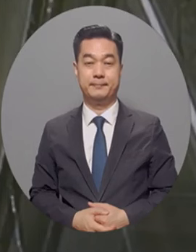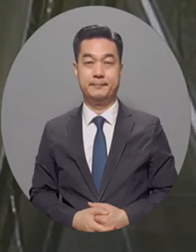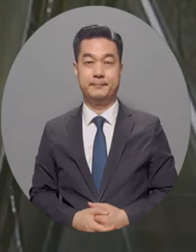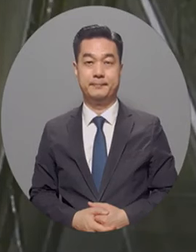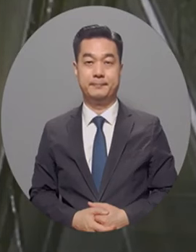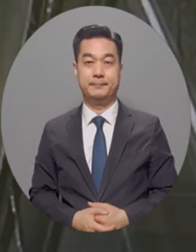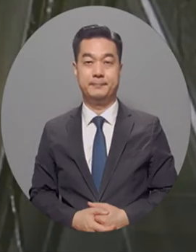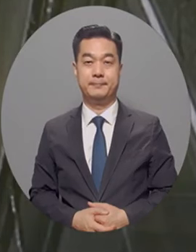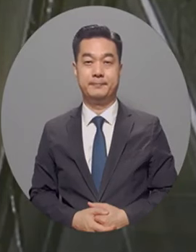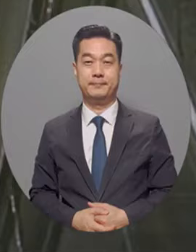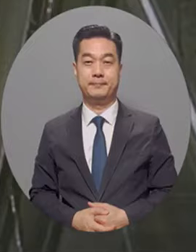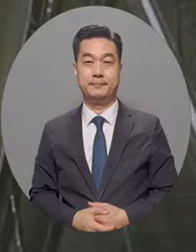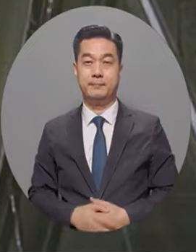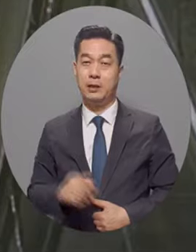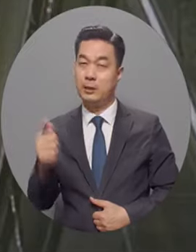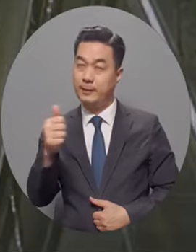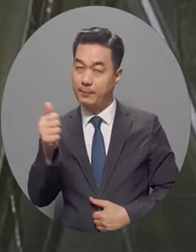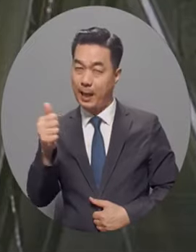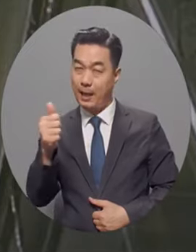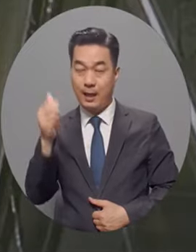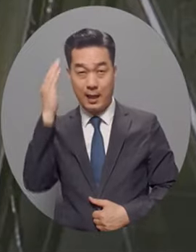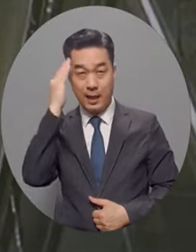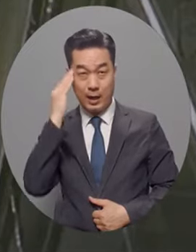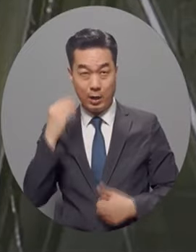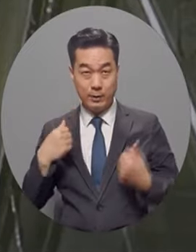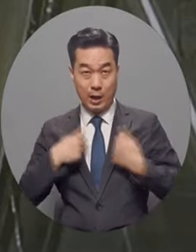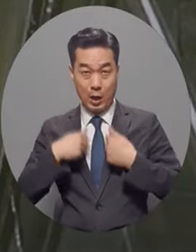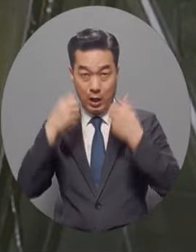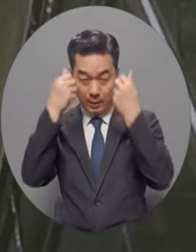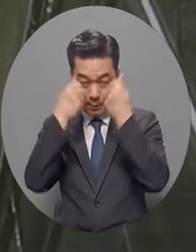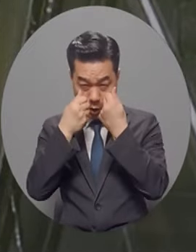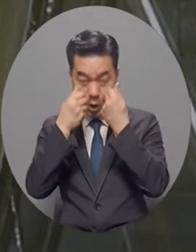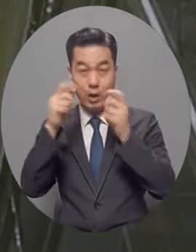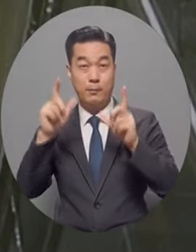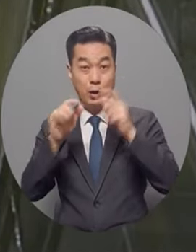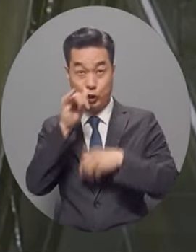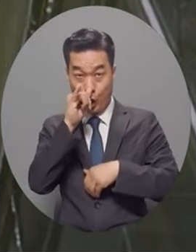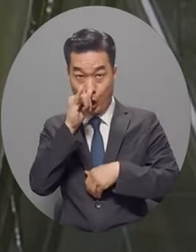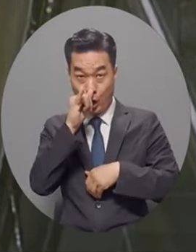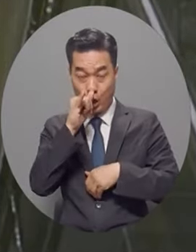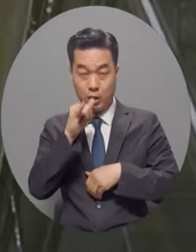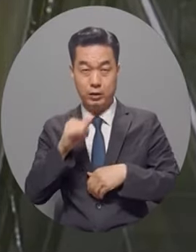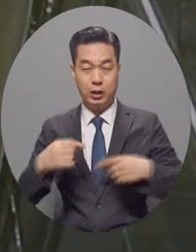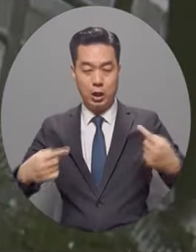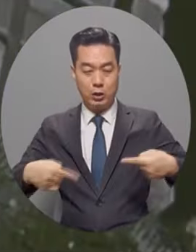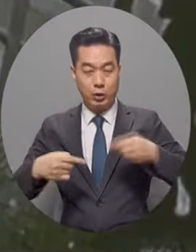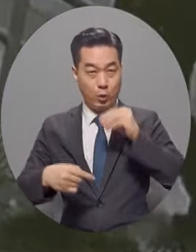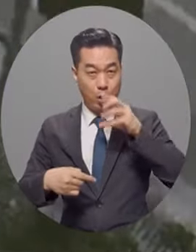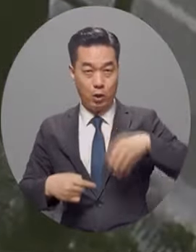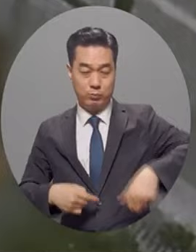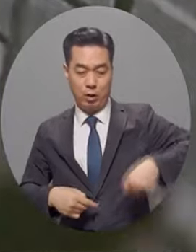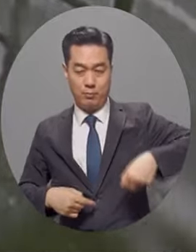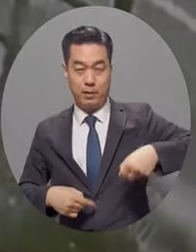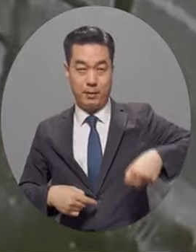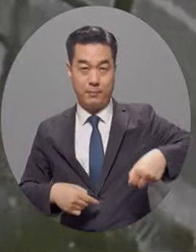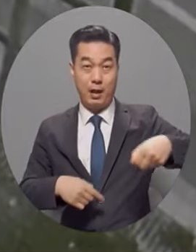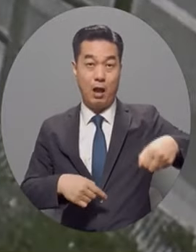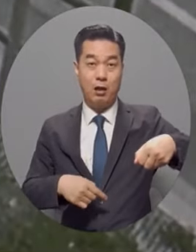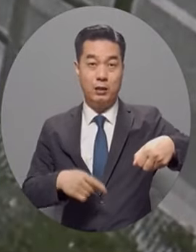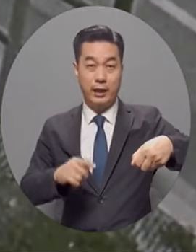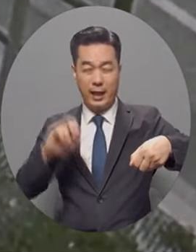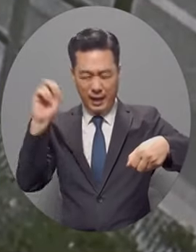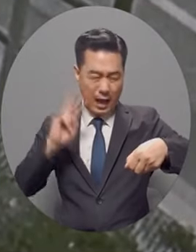기자입니다 한 남성이 검은색 옷에 달린 모자를 눌러쓴 채 종이 봉투를 들고 걸어갑니다 그 순간